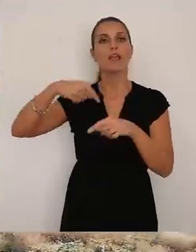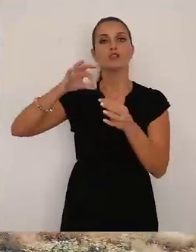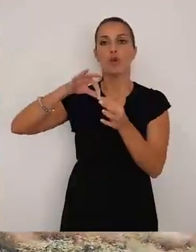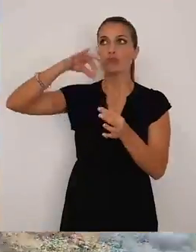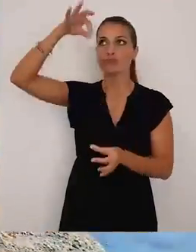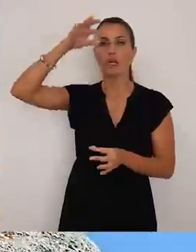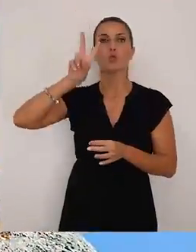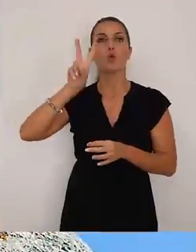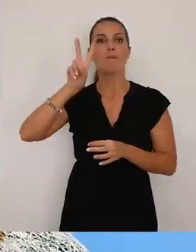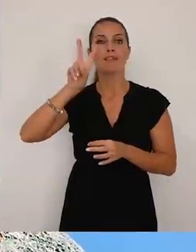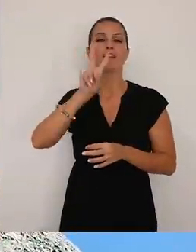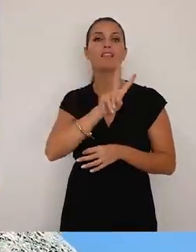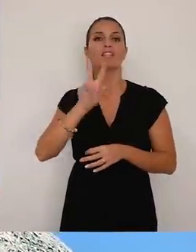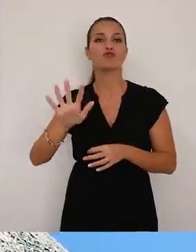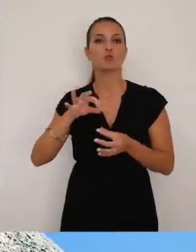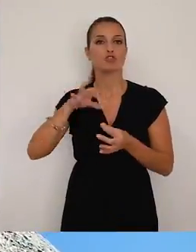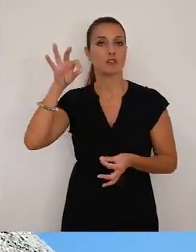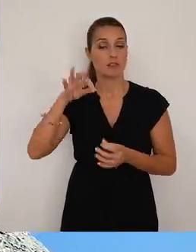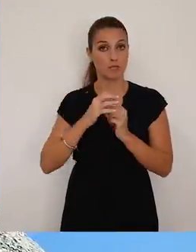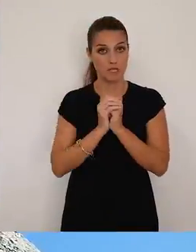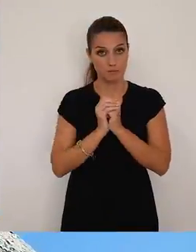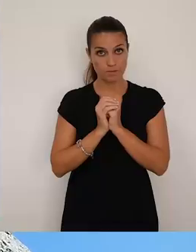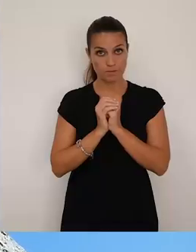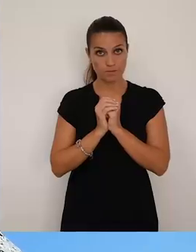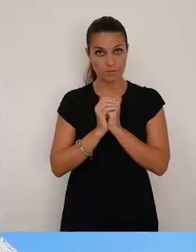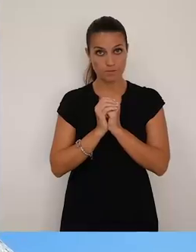attesta a 2 metri e 25 centimetri.